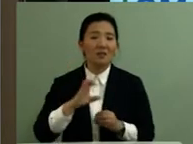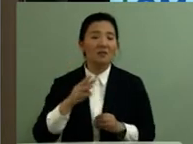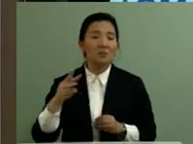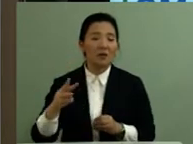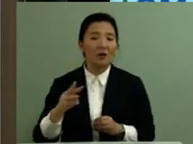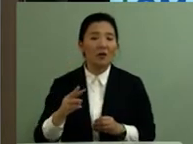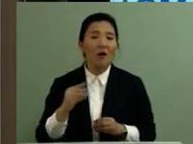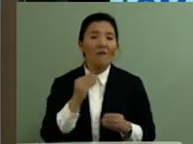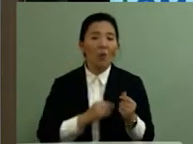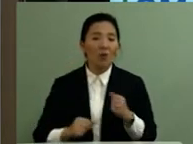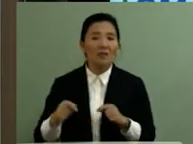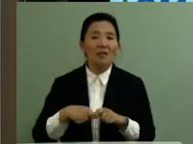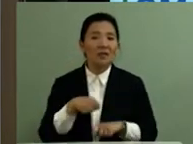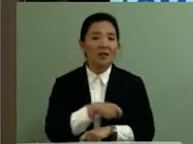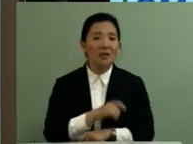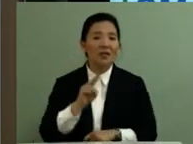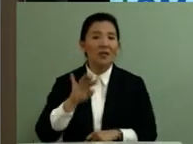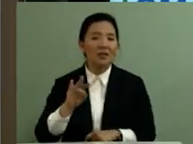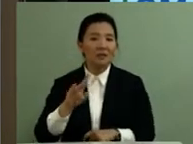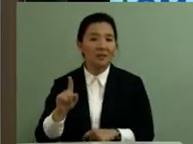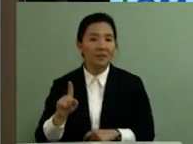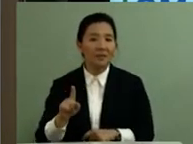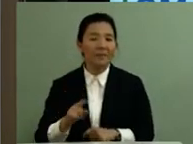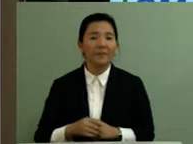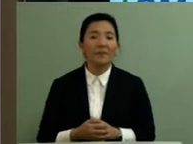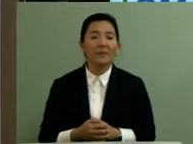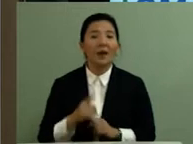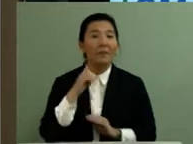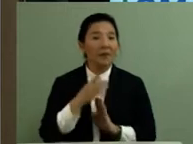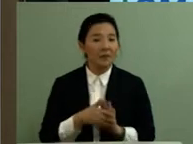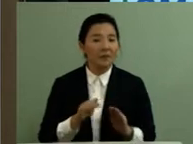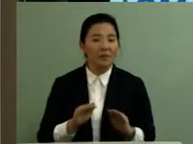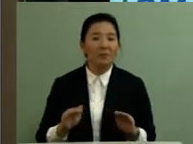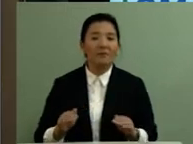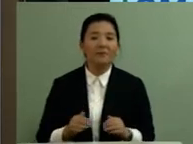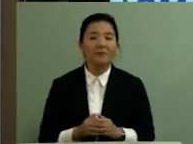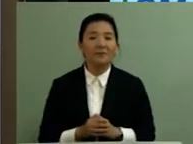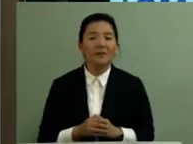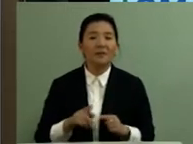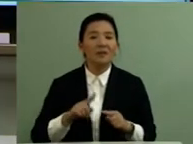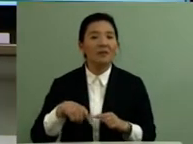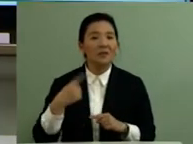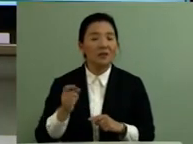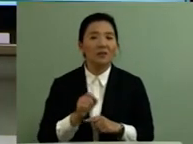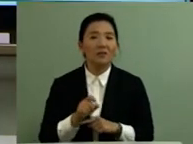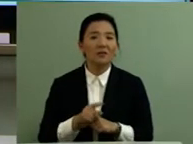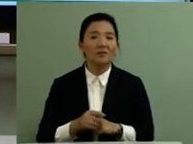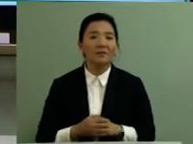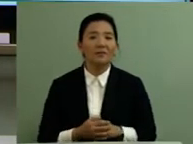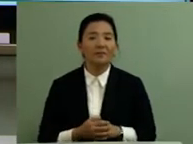1,7 сантиметра. Фокусное расстояние линзы. Понятно, ребята? Следующая задача.